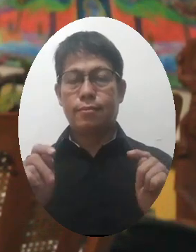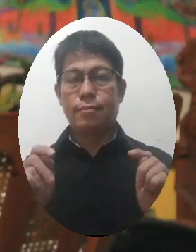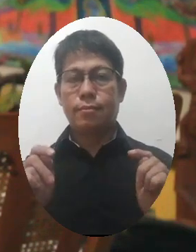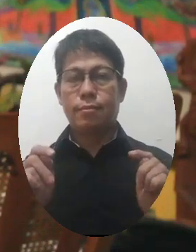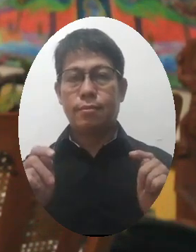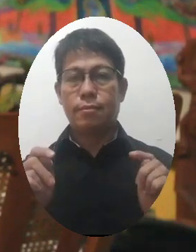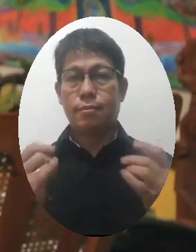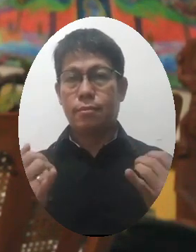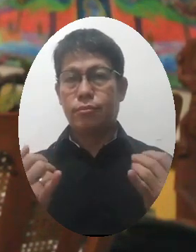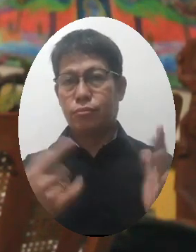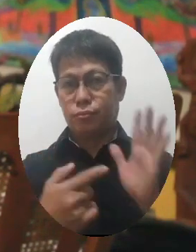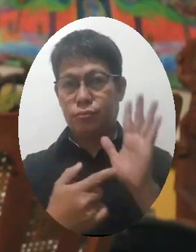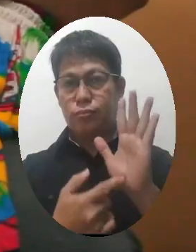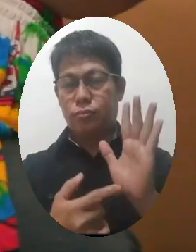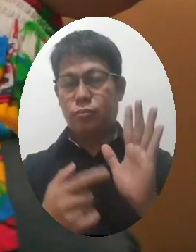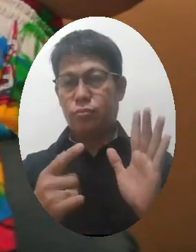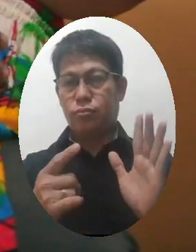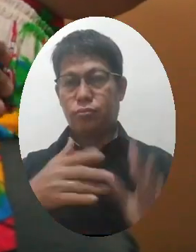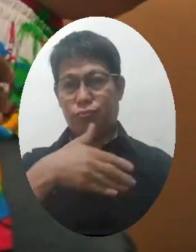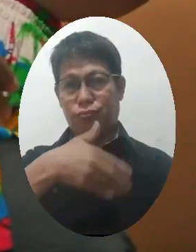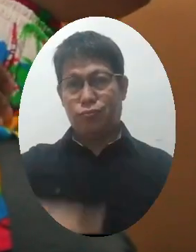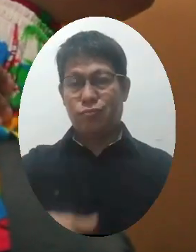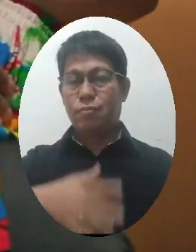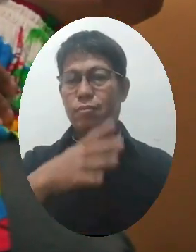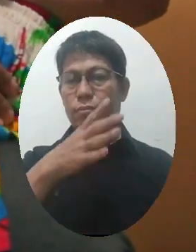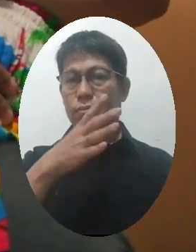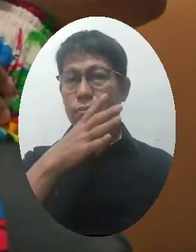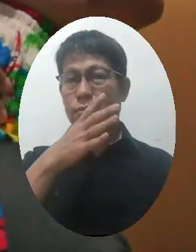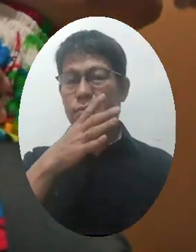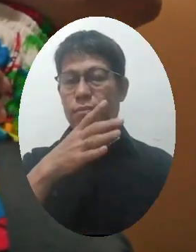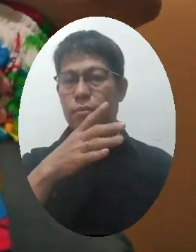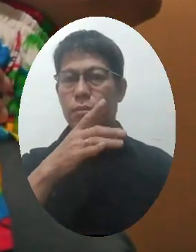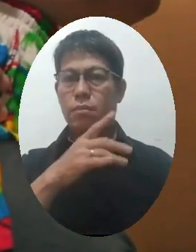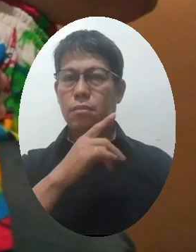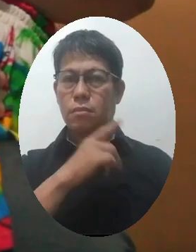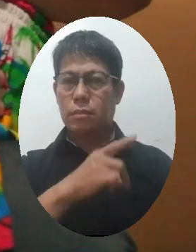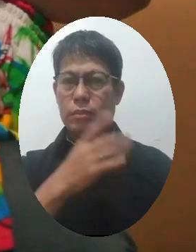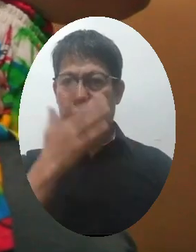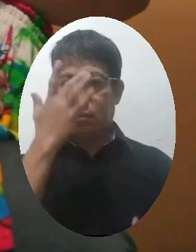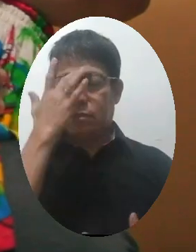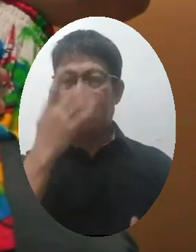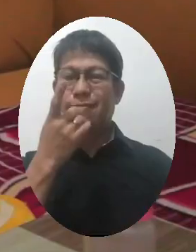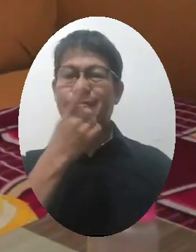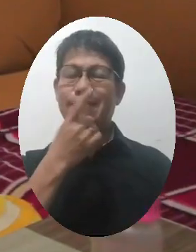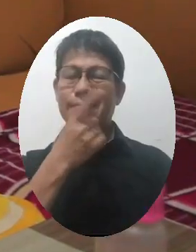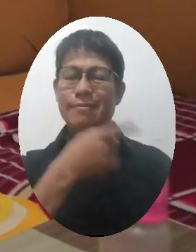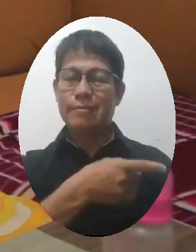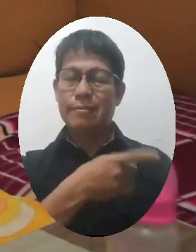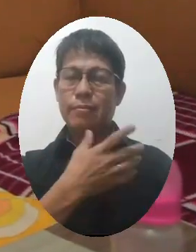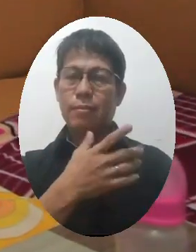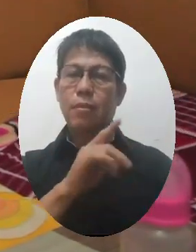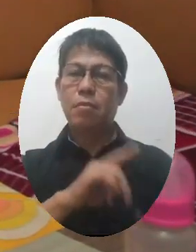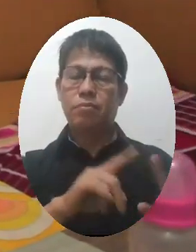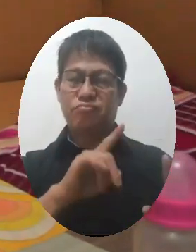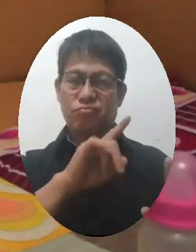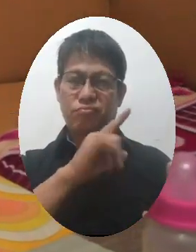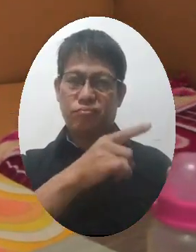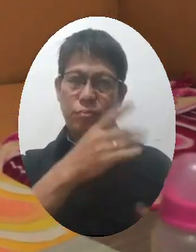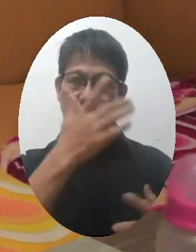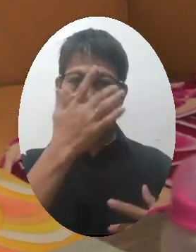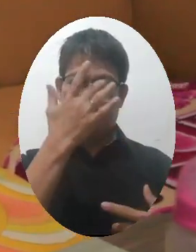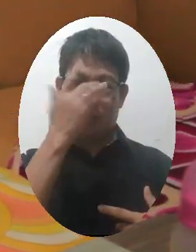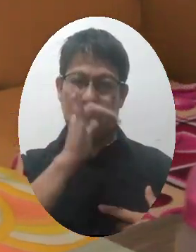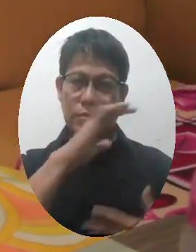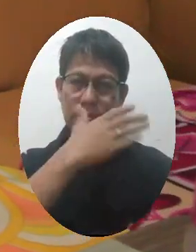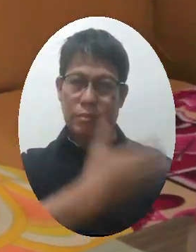Ngayong Sabado sa kapwa ko, mahal ko, tampok ang single mom na diabetic, mas inuuna niyang pagaligin ang kanyang anak